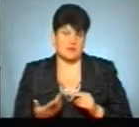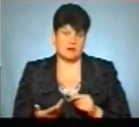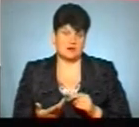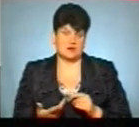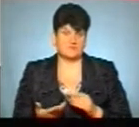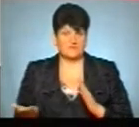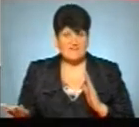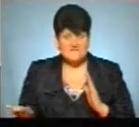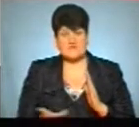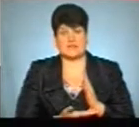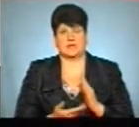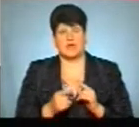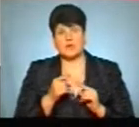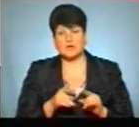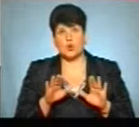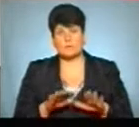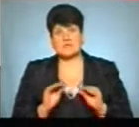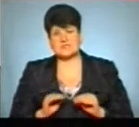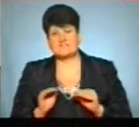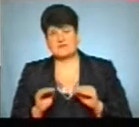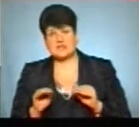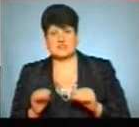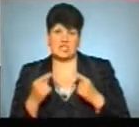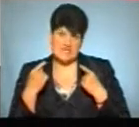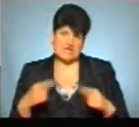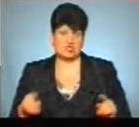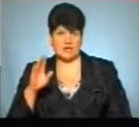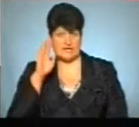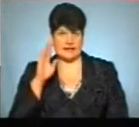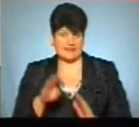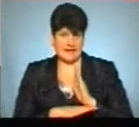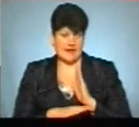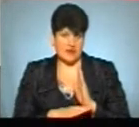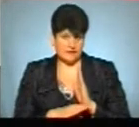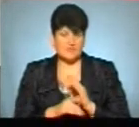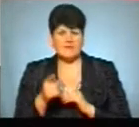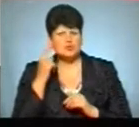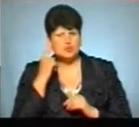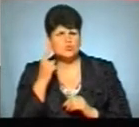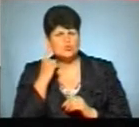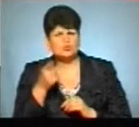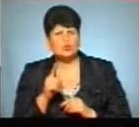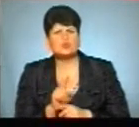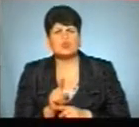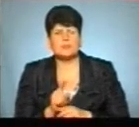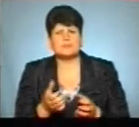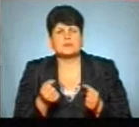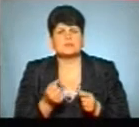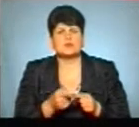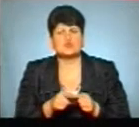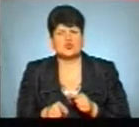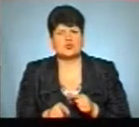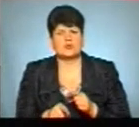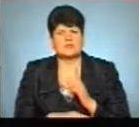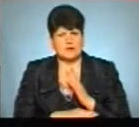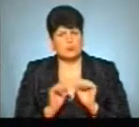видалення і на його місце висадження якихось інших дерев. То, на вашу думку, норми утримання безпосередньо цього дерева могли бути